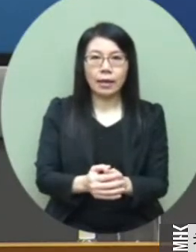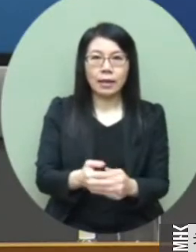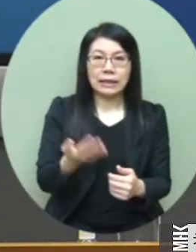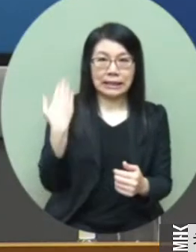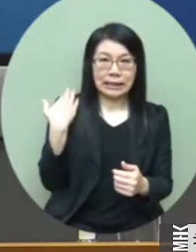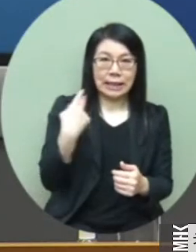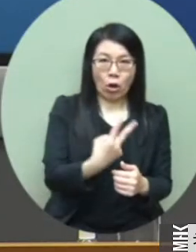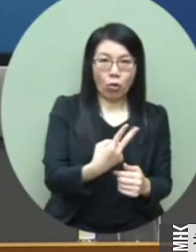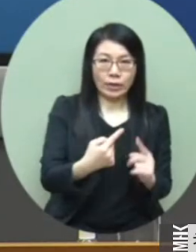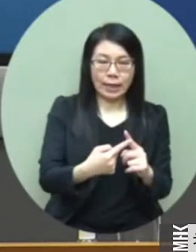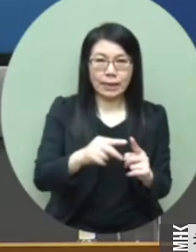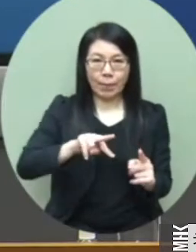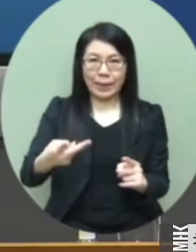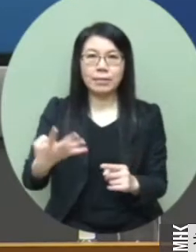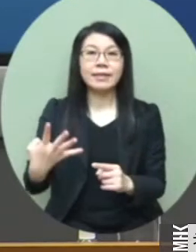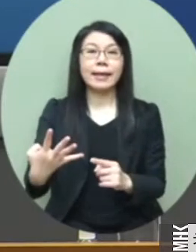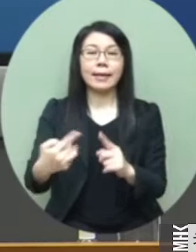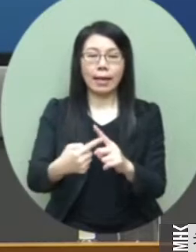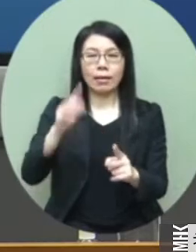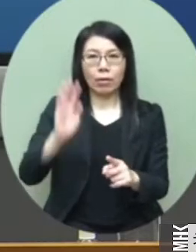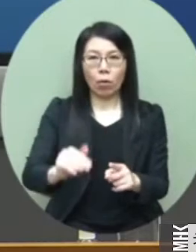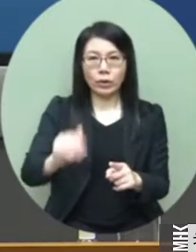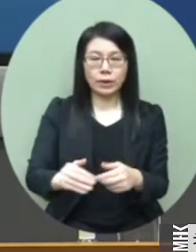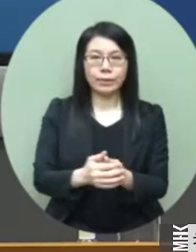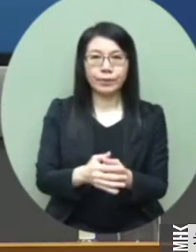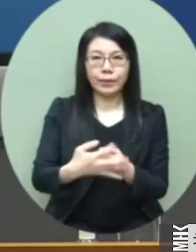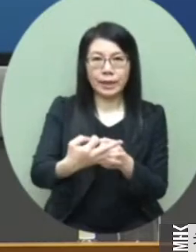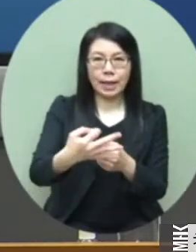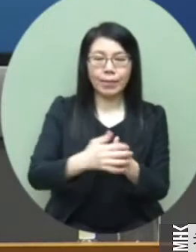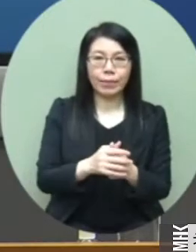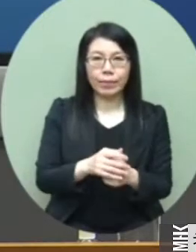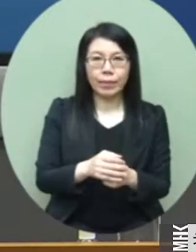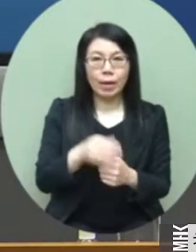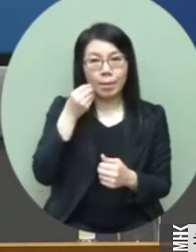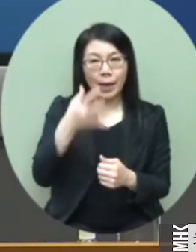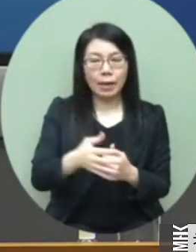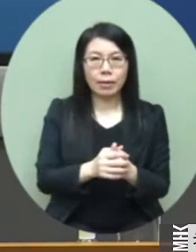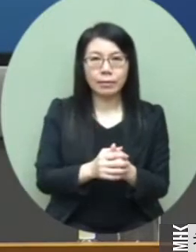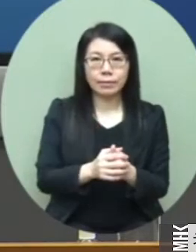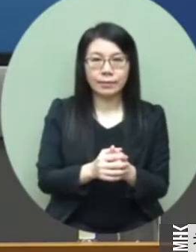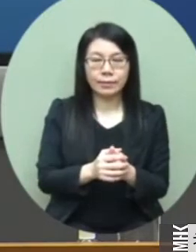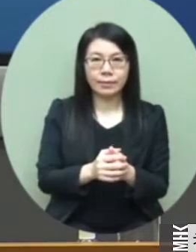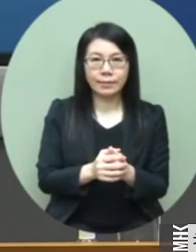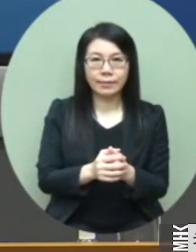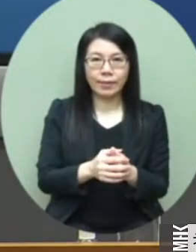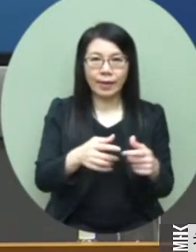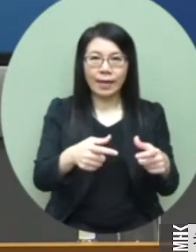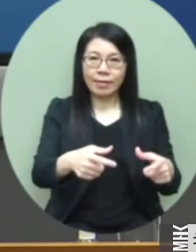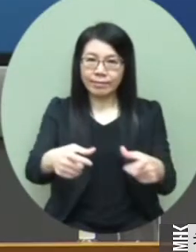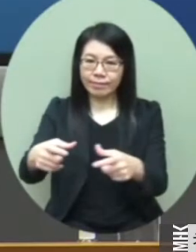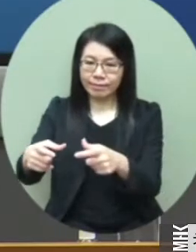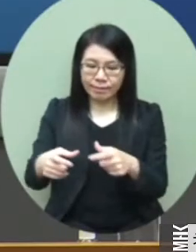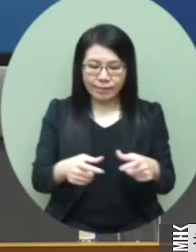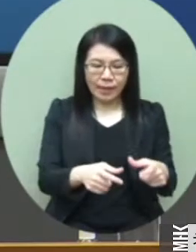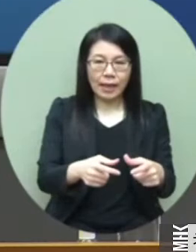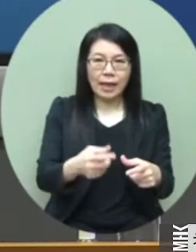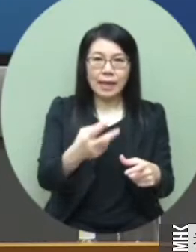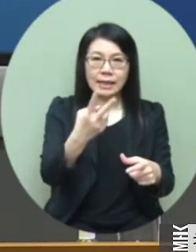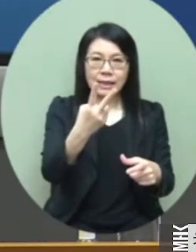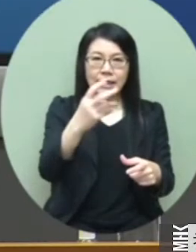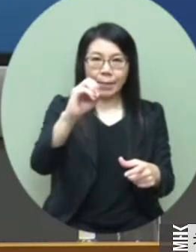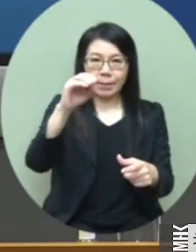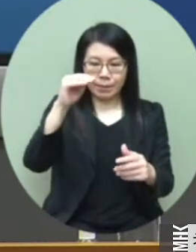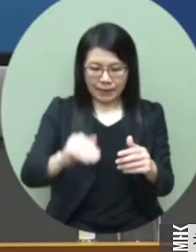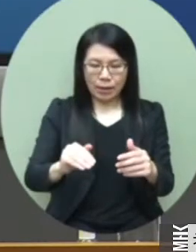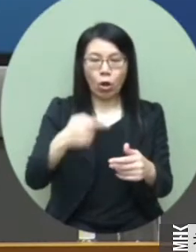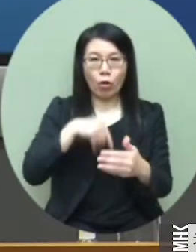2人提升至到4人。第三，容許咧係唔超過20人嘅宴會活動。及第